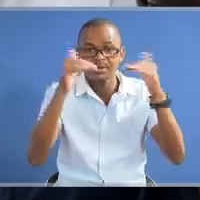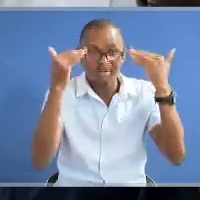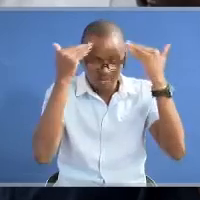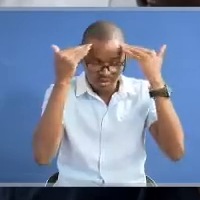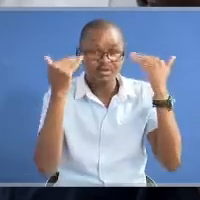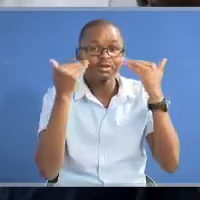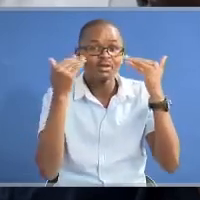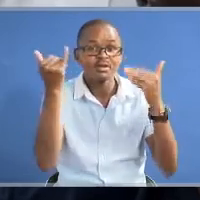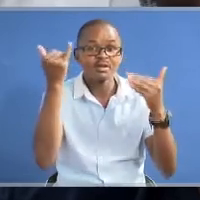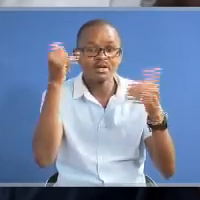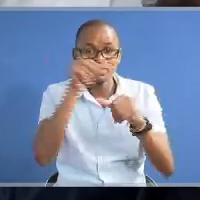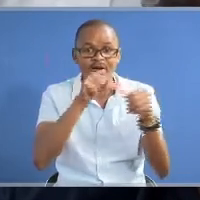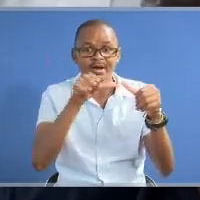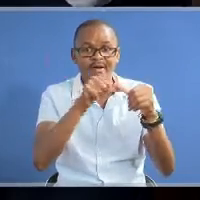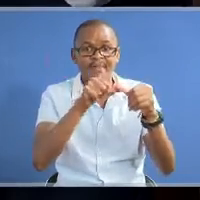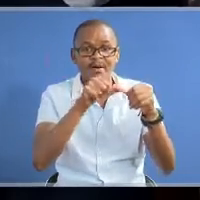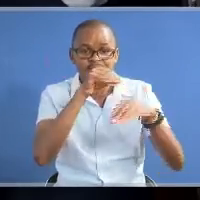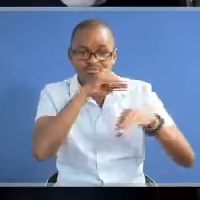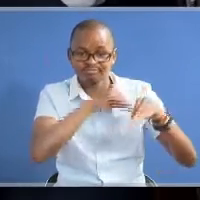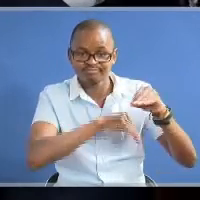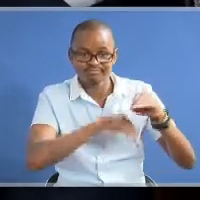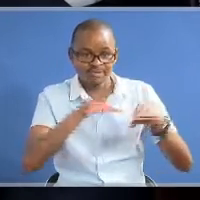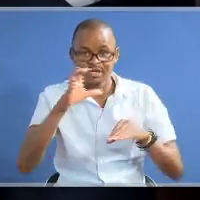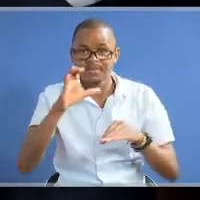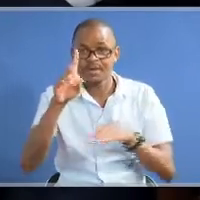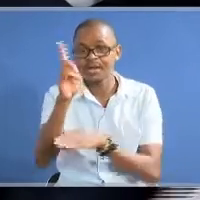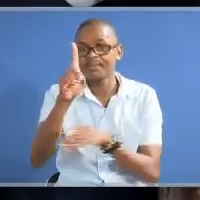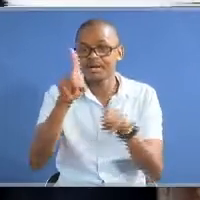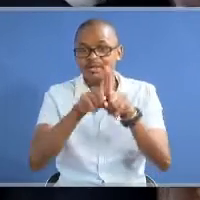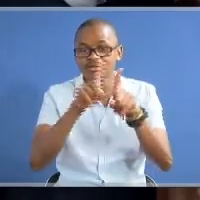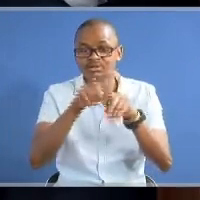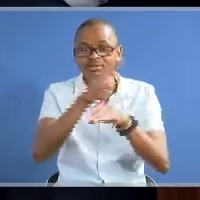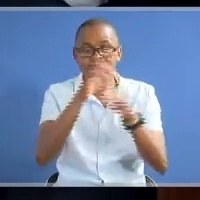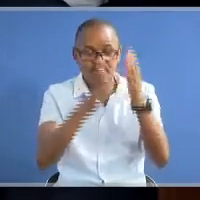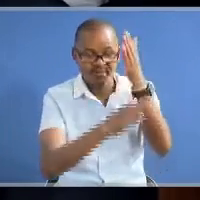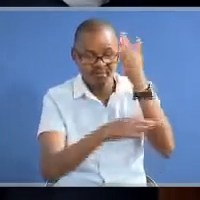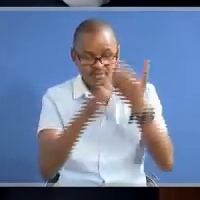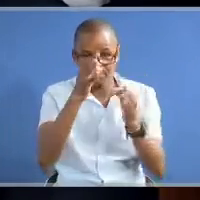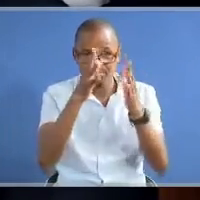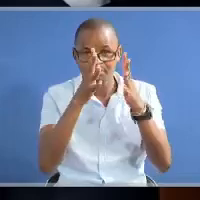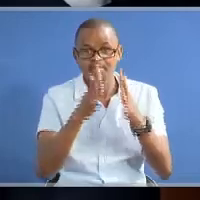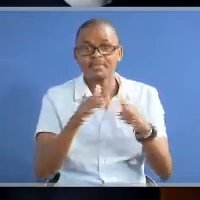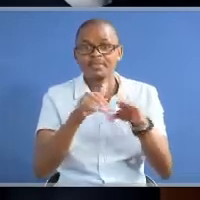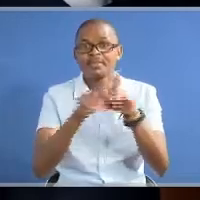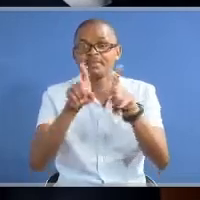mahakamani jana kuhusiana na ufujaji wa pesa za kaunti ya Nairobi na matumizi mabaya ya ofisi